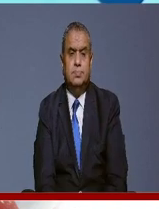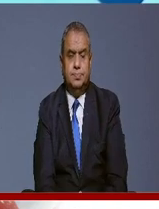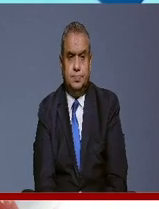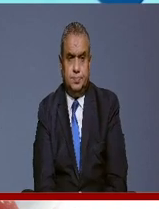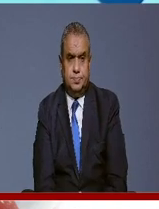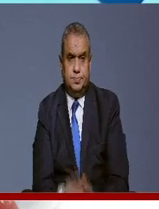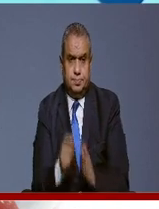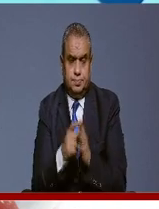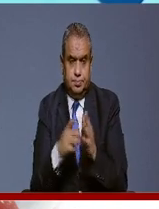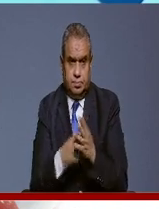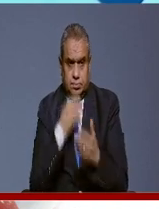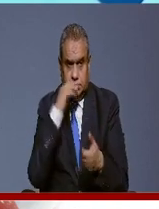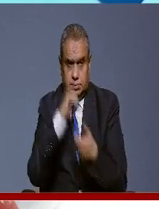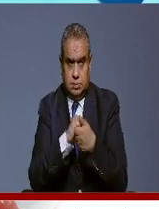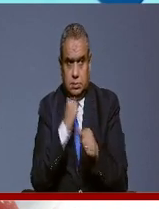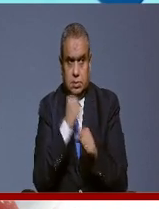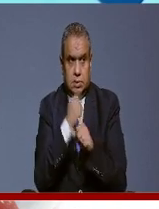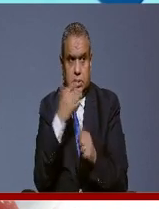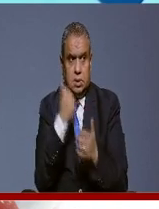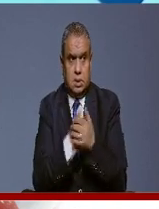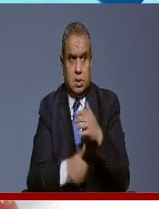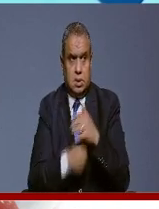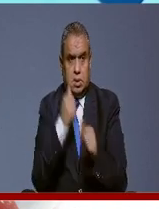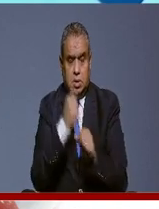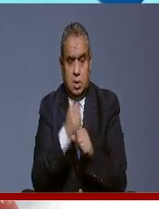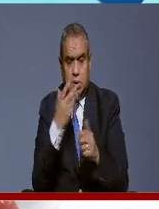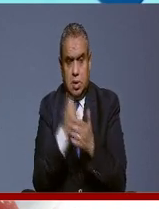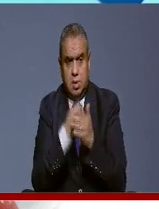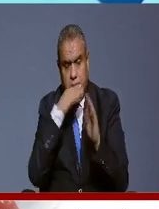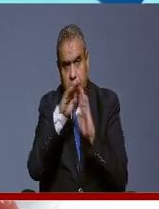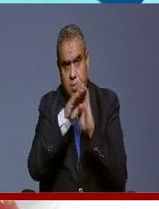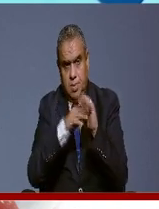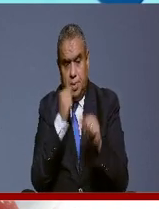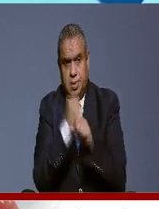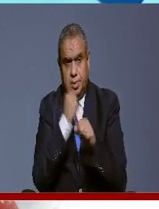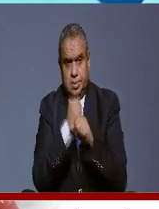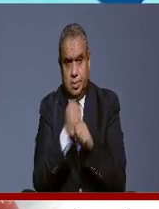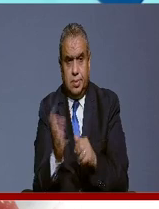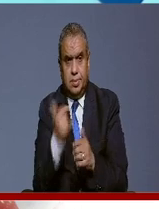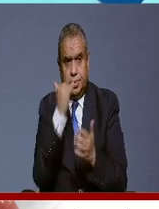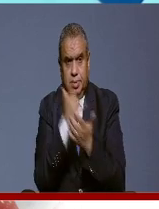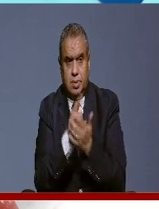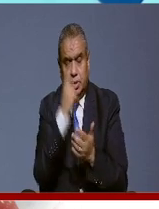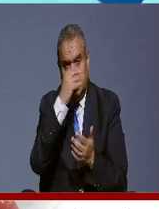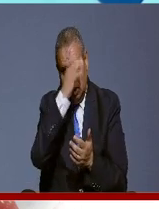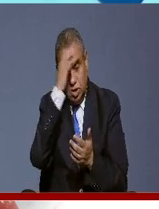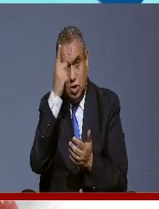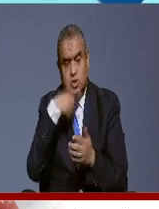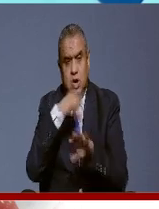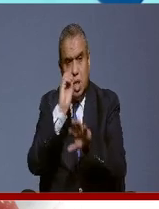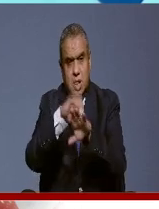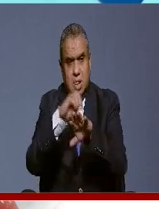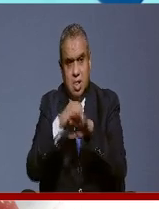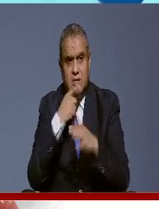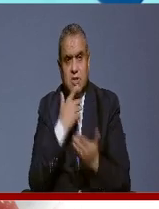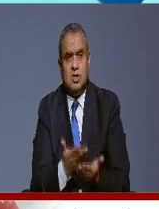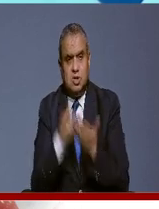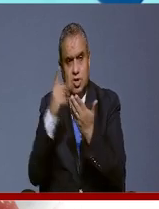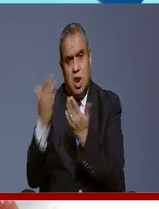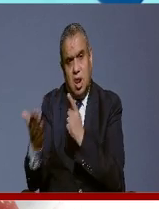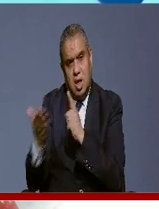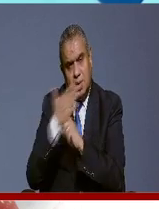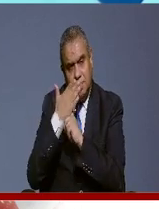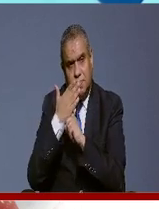لازم عشان برضو نقدر نطلع يا فندم، وده طلب ان شاء الله حضرتك يعني توافقنا عليه،